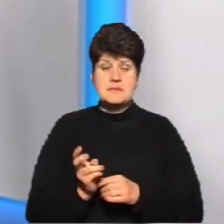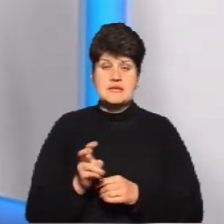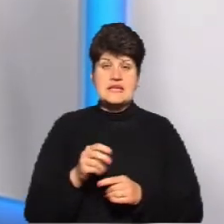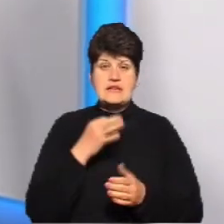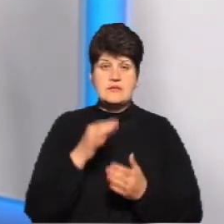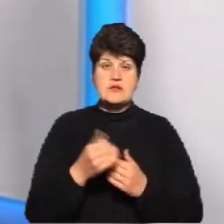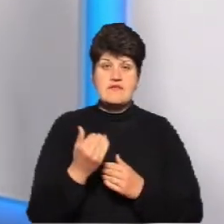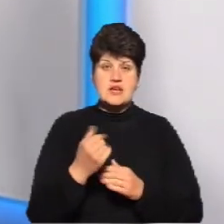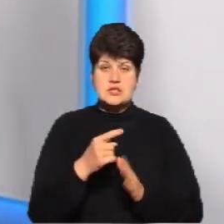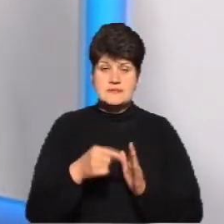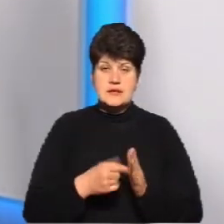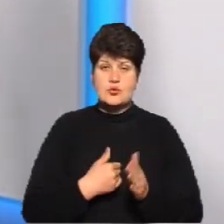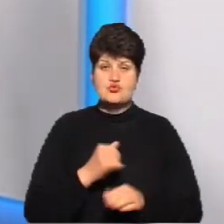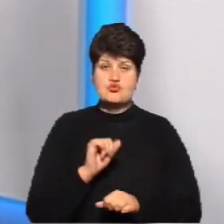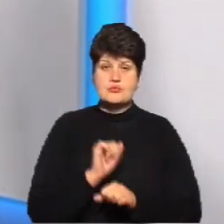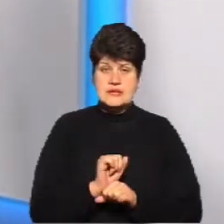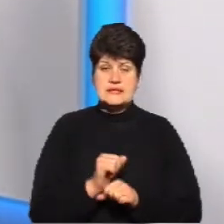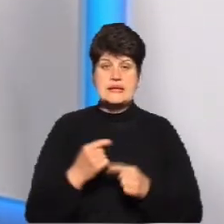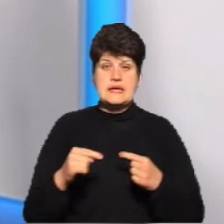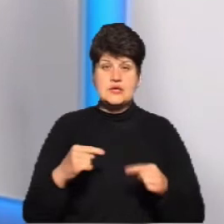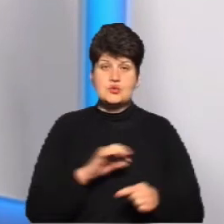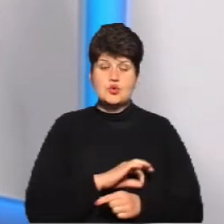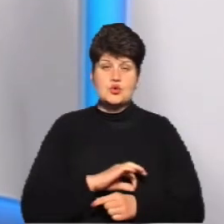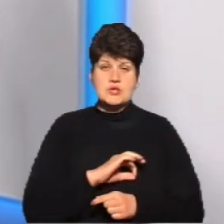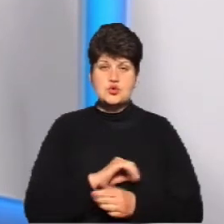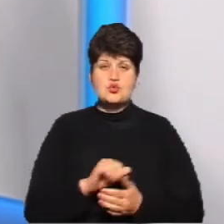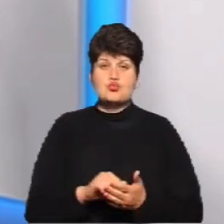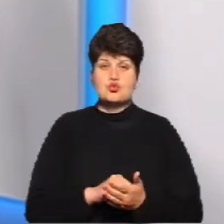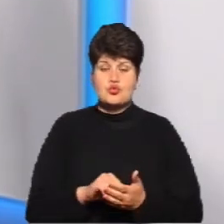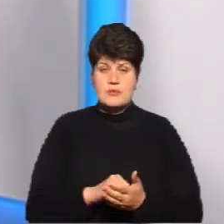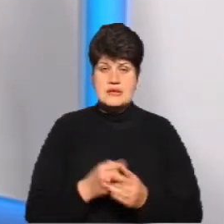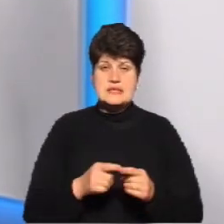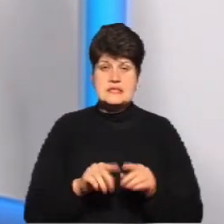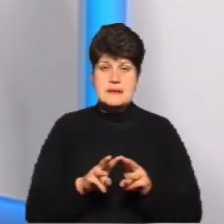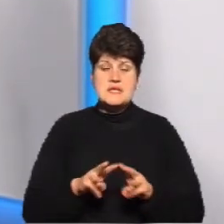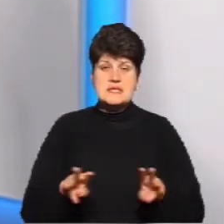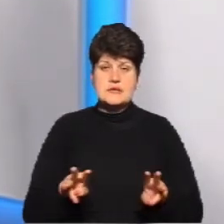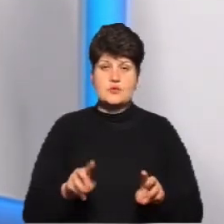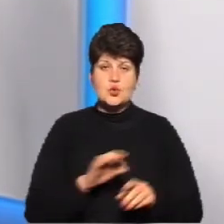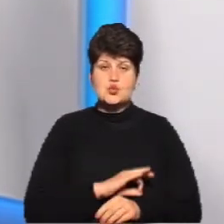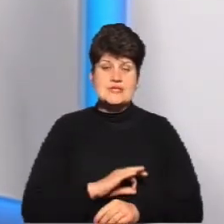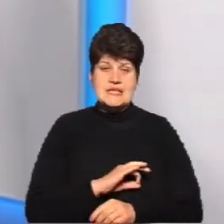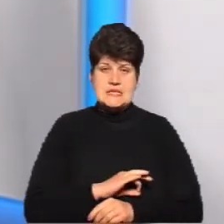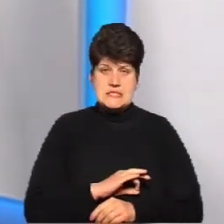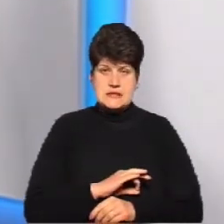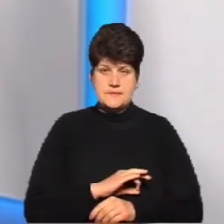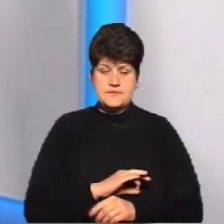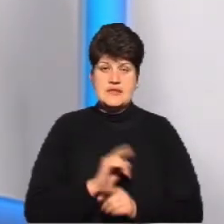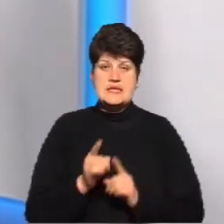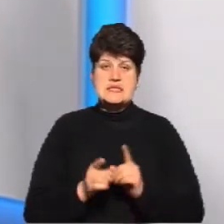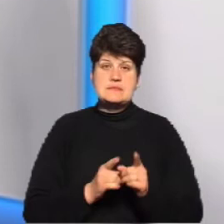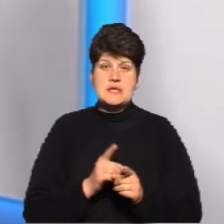хочу ще зупинитись на іншому юридичному документі. Це Міністерство юстиції змінило